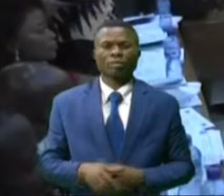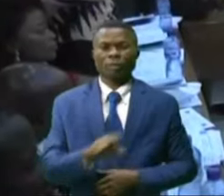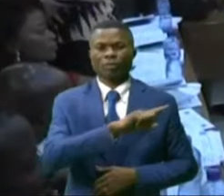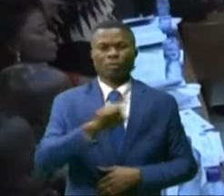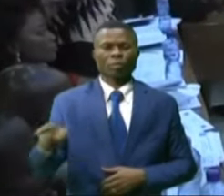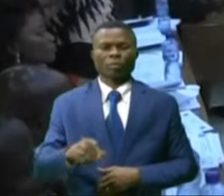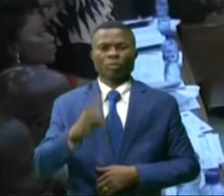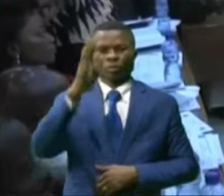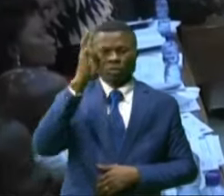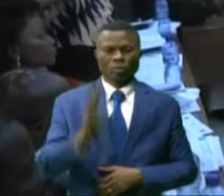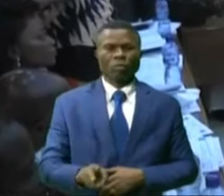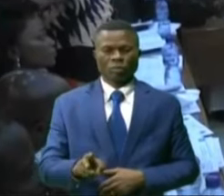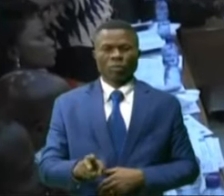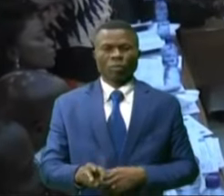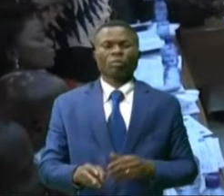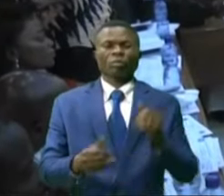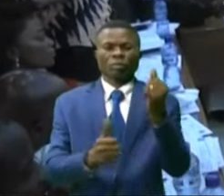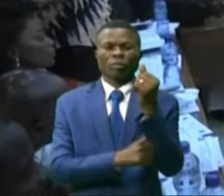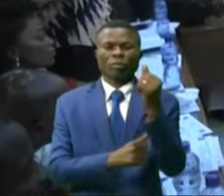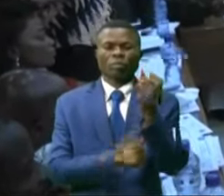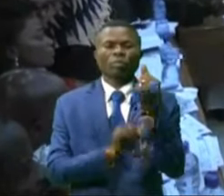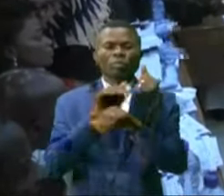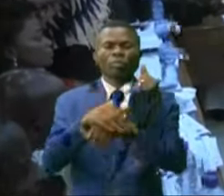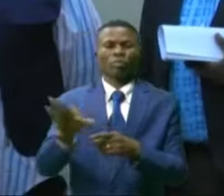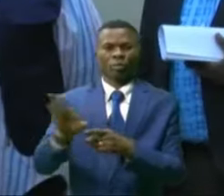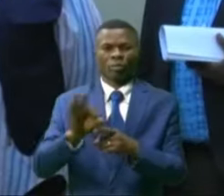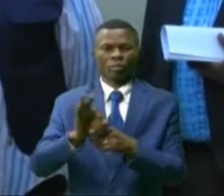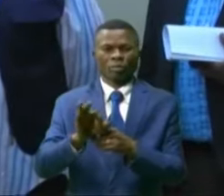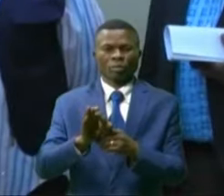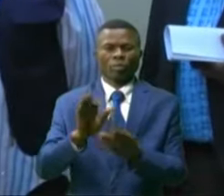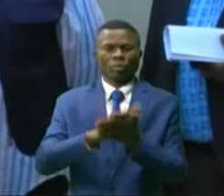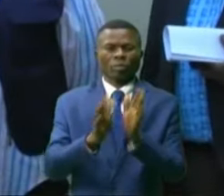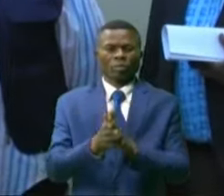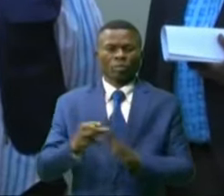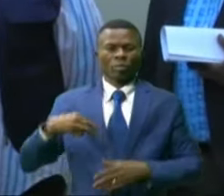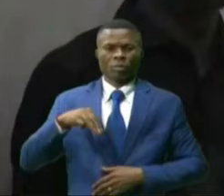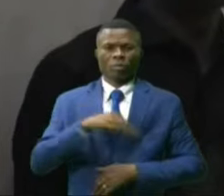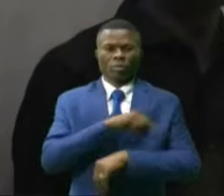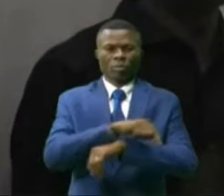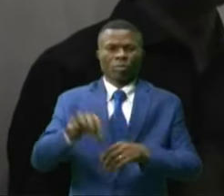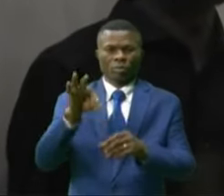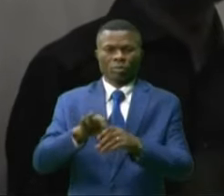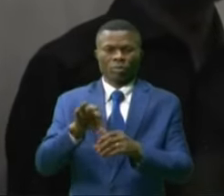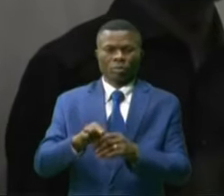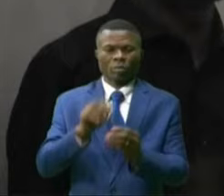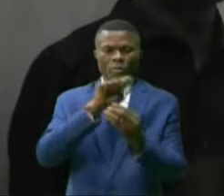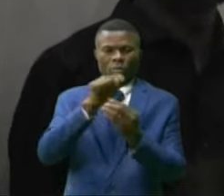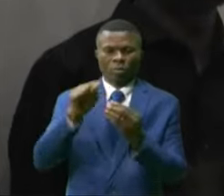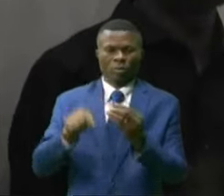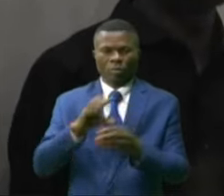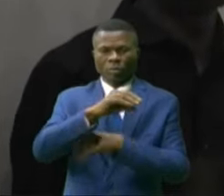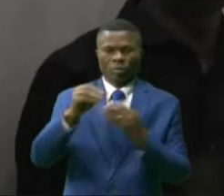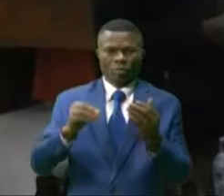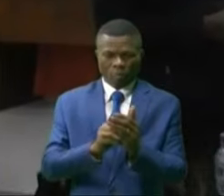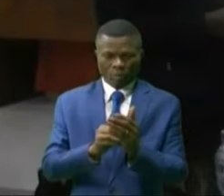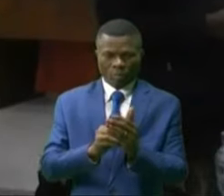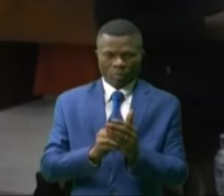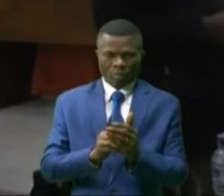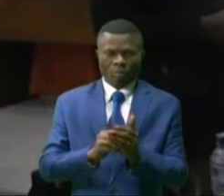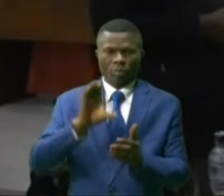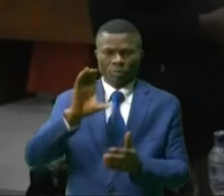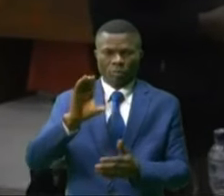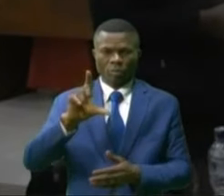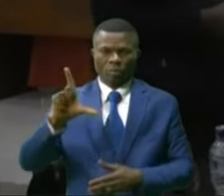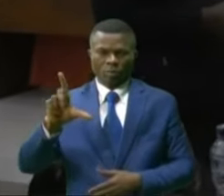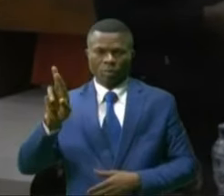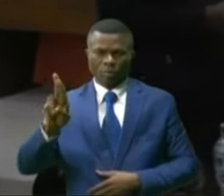1364 participants à cette formation sont devenus membres des bureaux de vote et des dépouillements et des centres locaux de compilation des